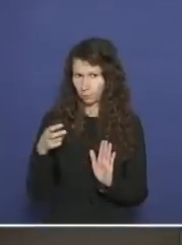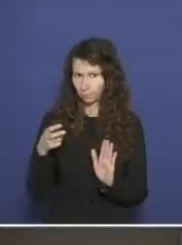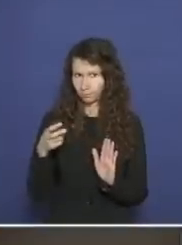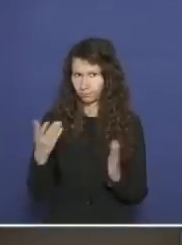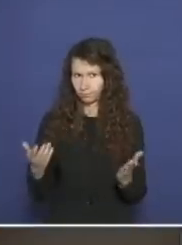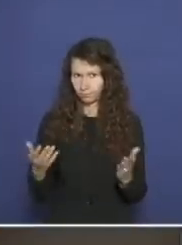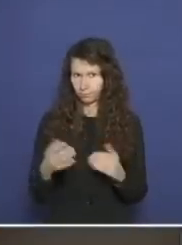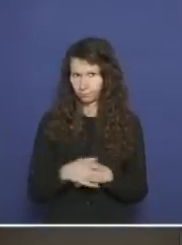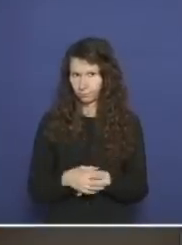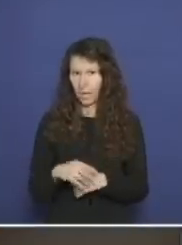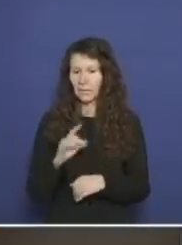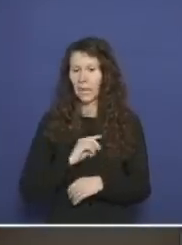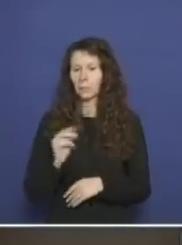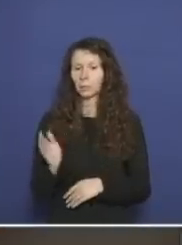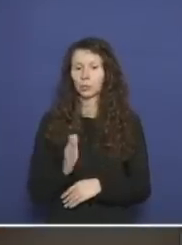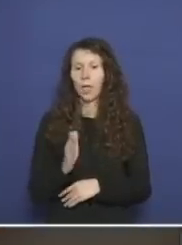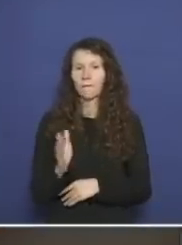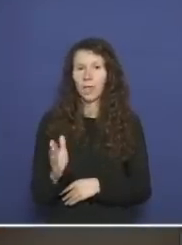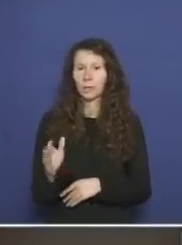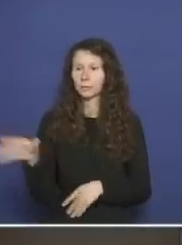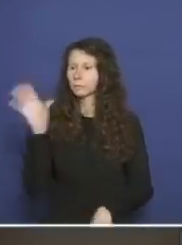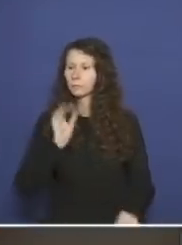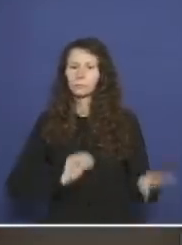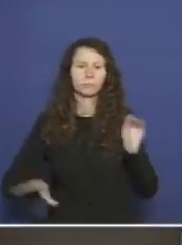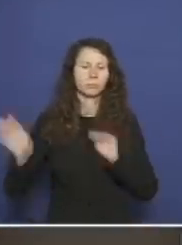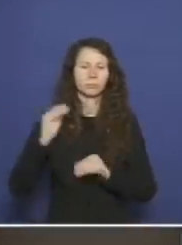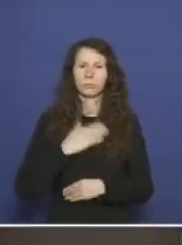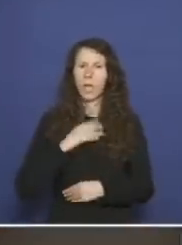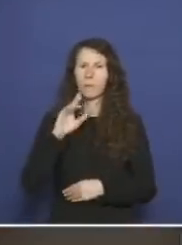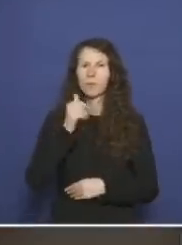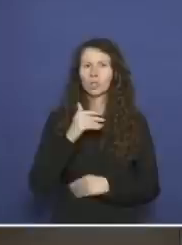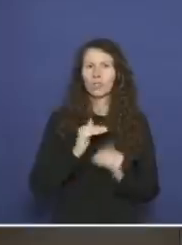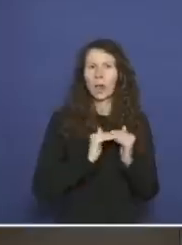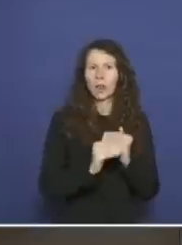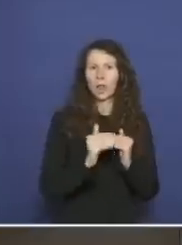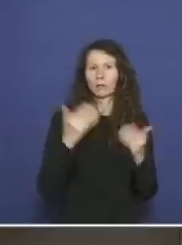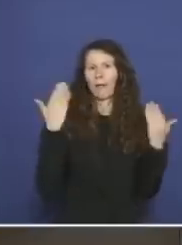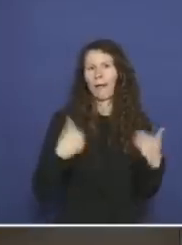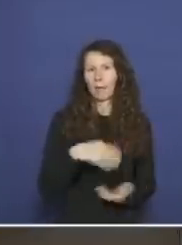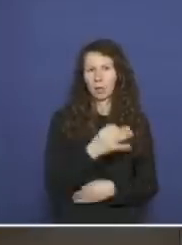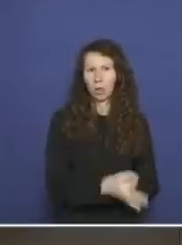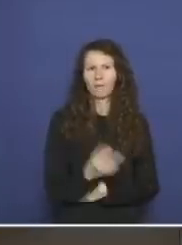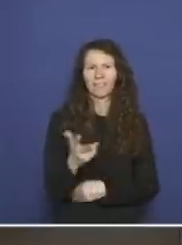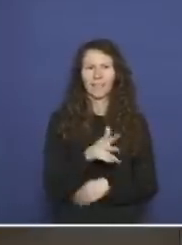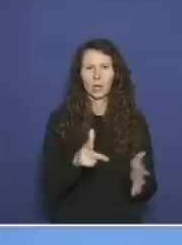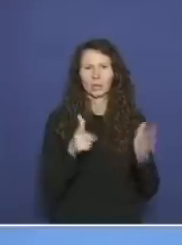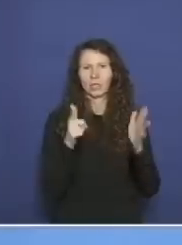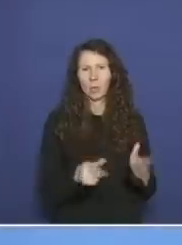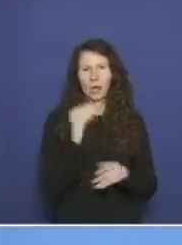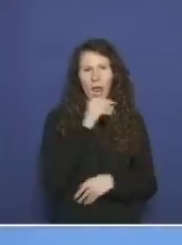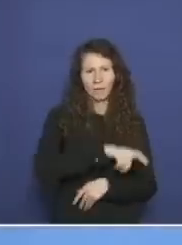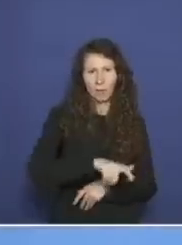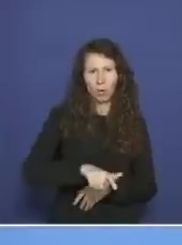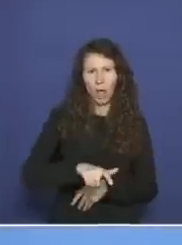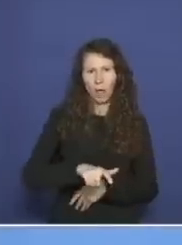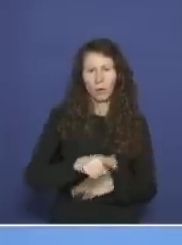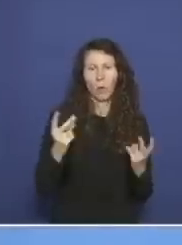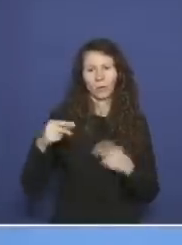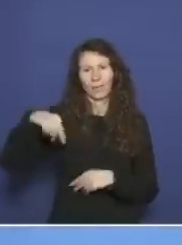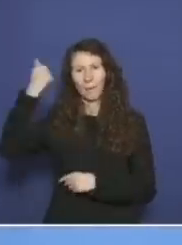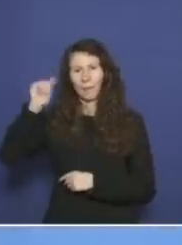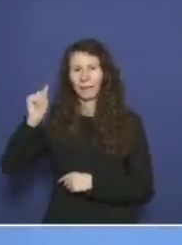wo ich unterwegs bin, ich wahrnehme, sowohl in meinem münsterländischen Heimatdorf mit 3.700 Einwohnern wie im tausendmal so großen